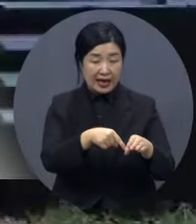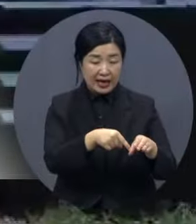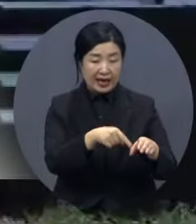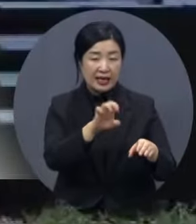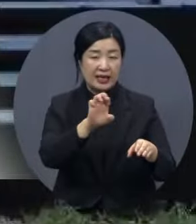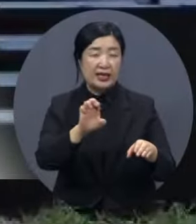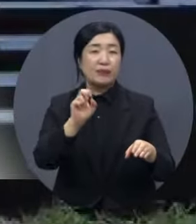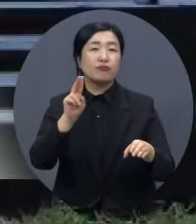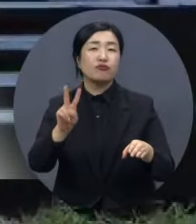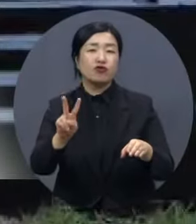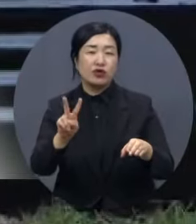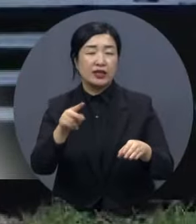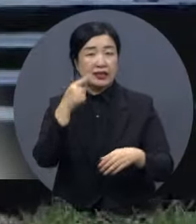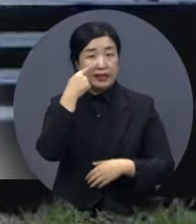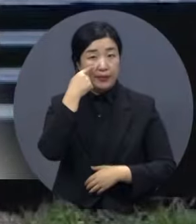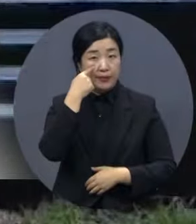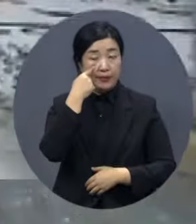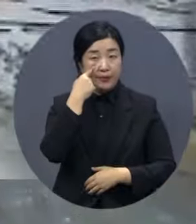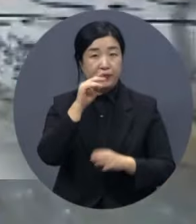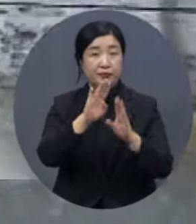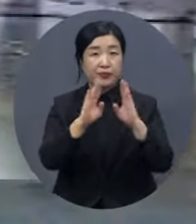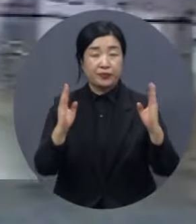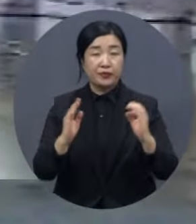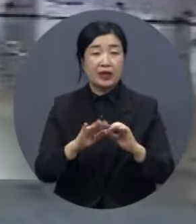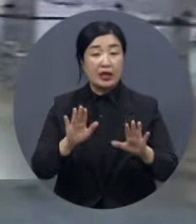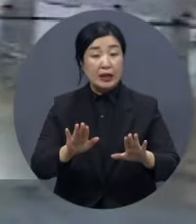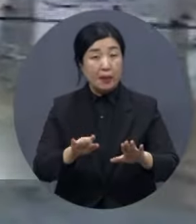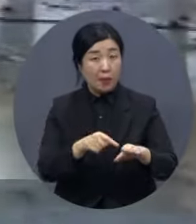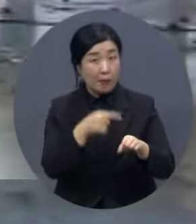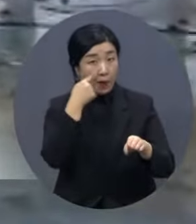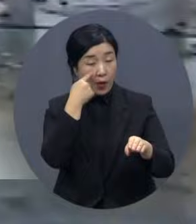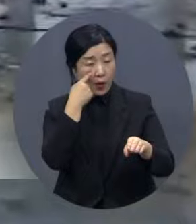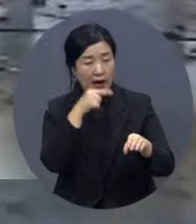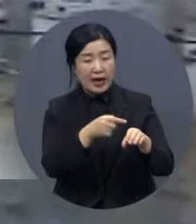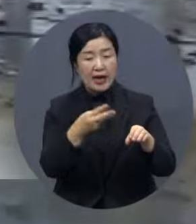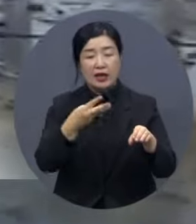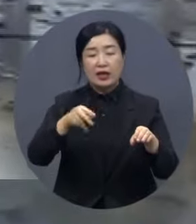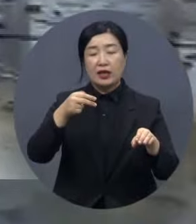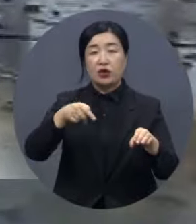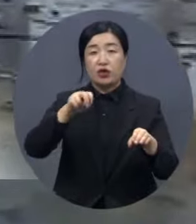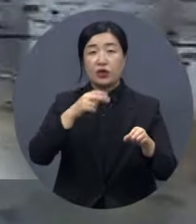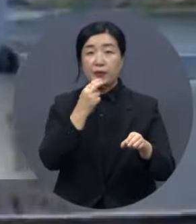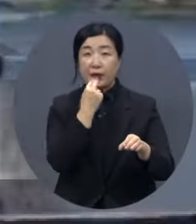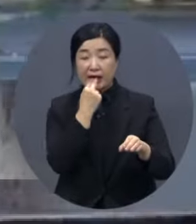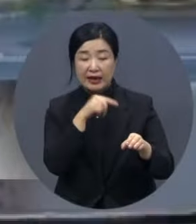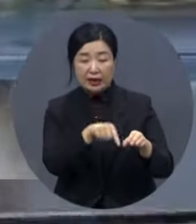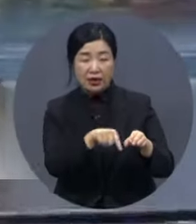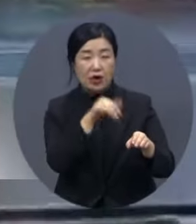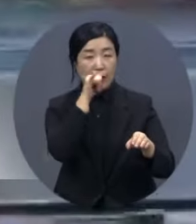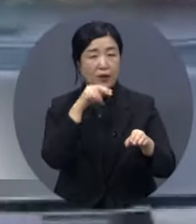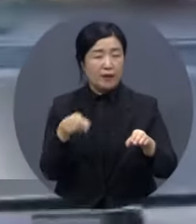화재 진압 시연회를 개최했습니다. 이번 시연회에서는 리튬 이온 배터리 전용